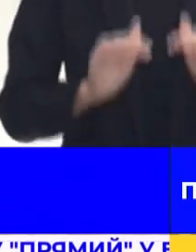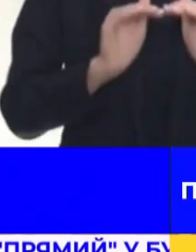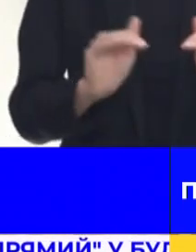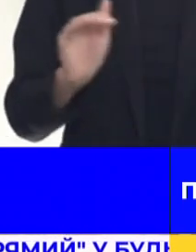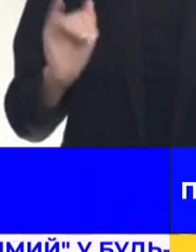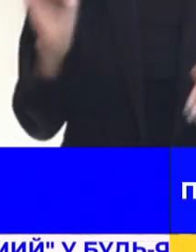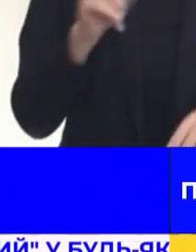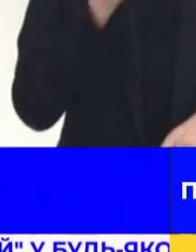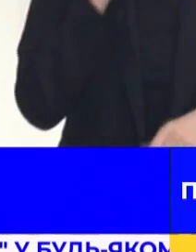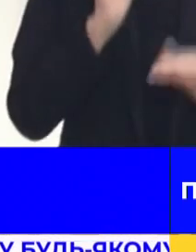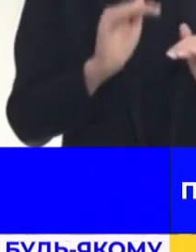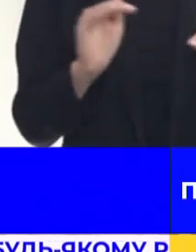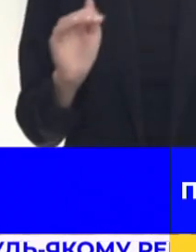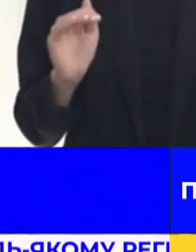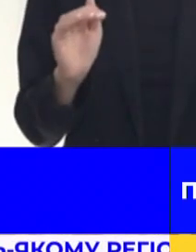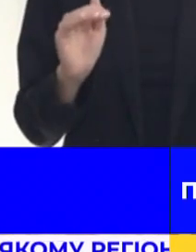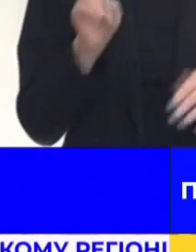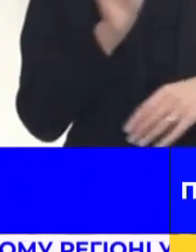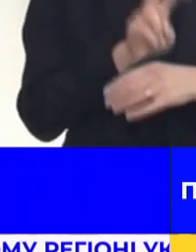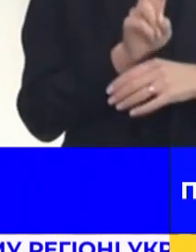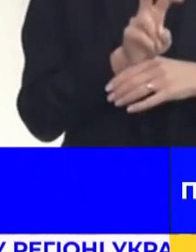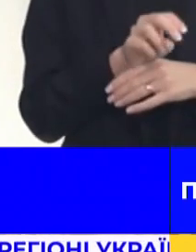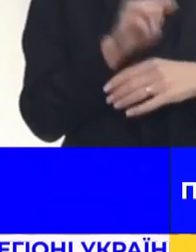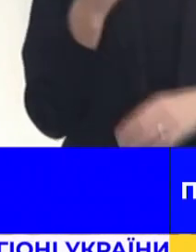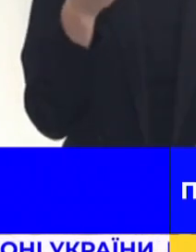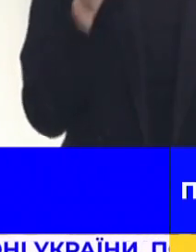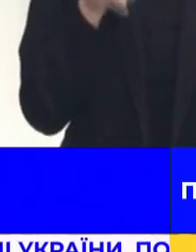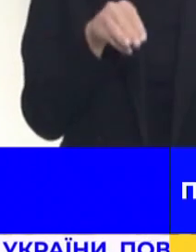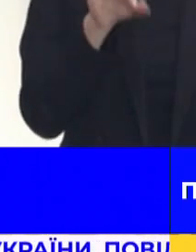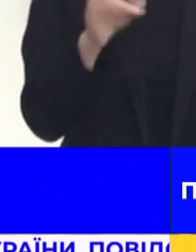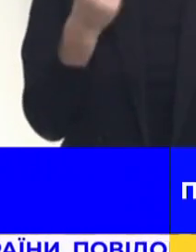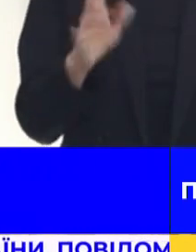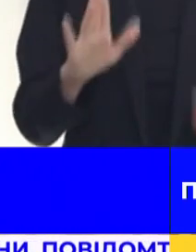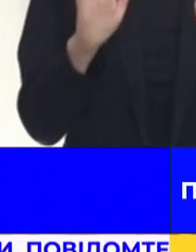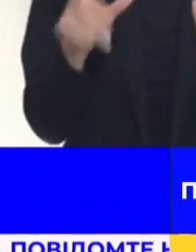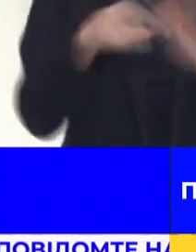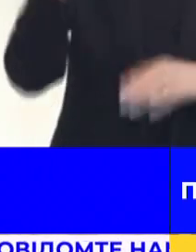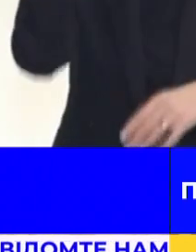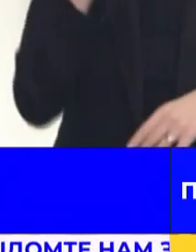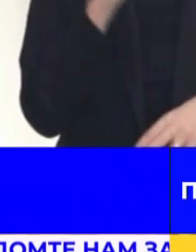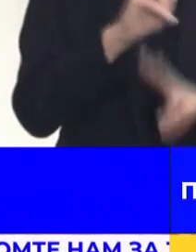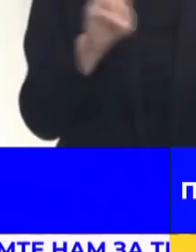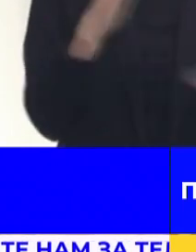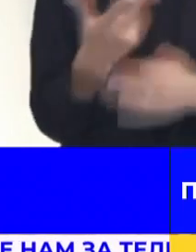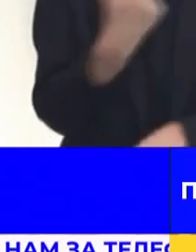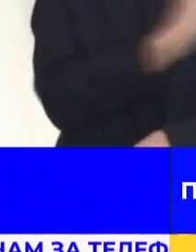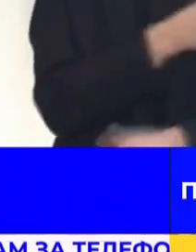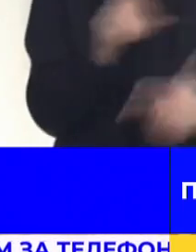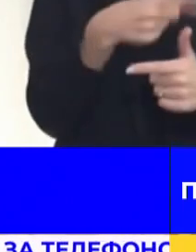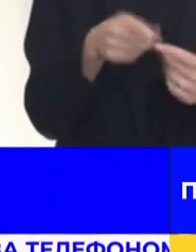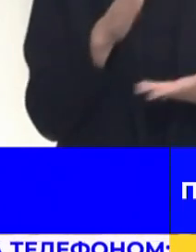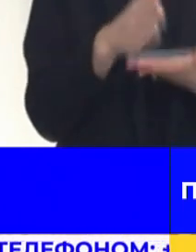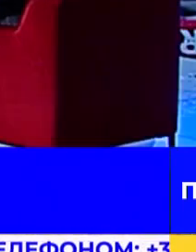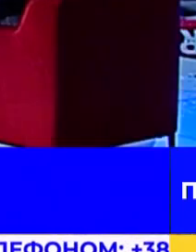Діти і підлітки відвідують ТРЦ тільки з батьками, які щеплені або